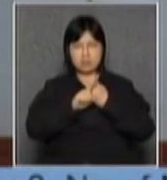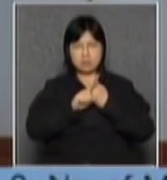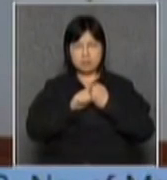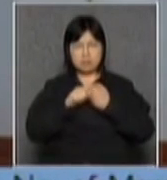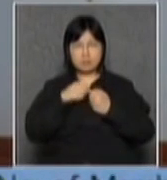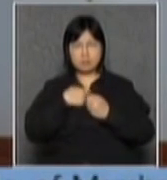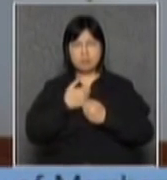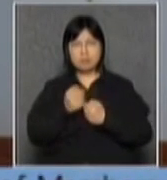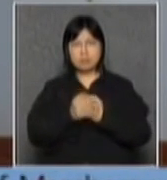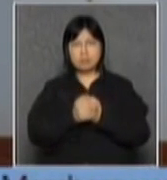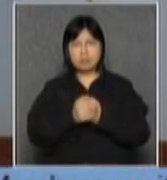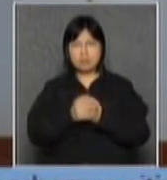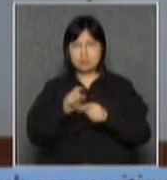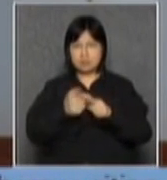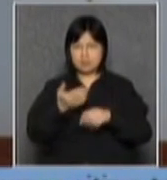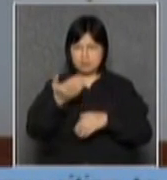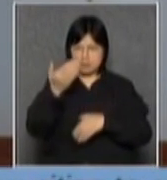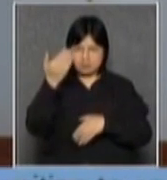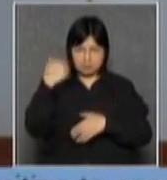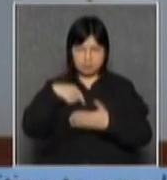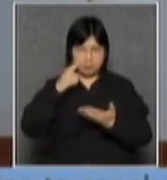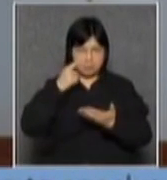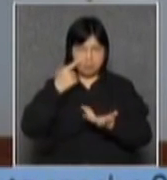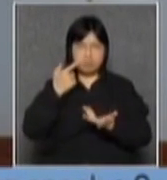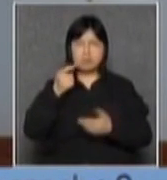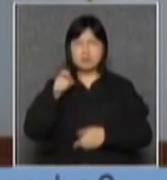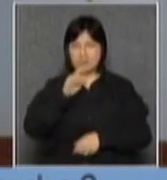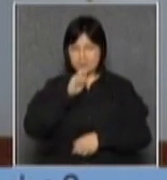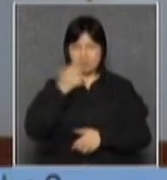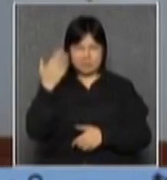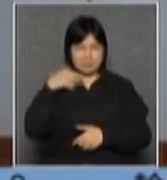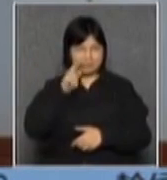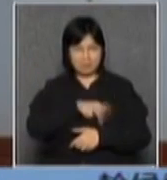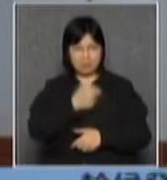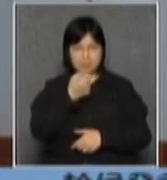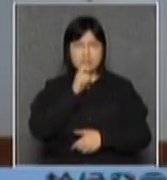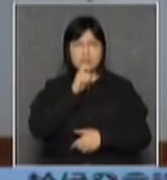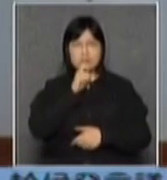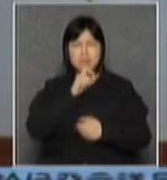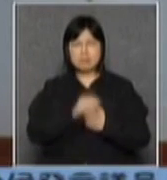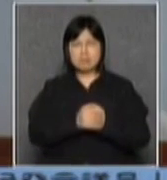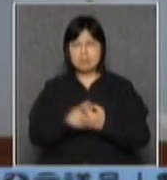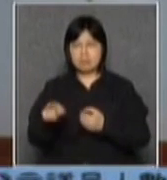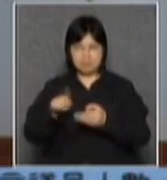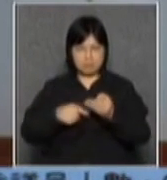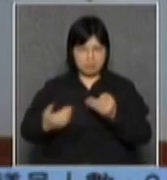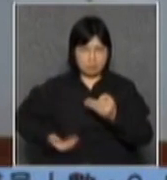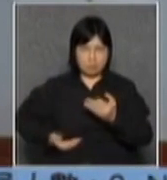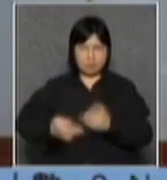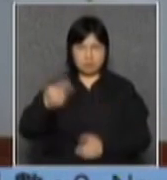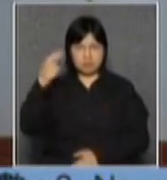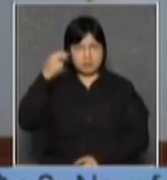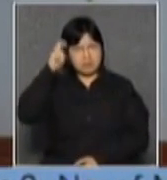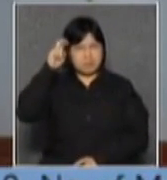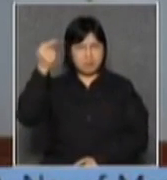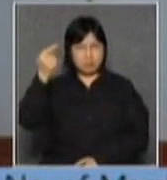底係咪冇往績沉嘅咧？係有嘅。嗱，其實曾俊華佢不停咁樣諗好多嘢